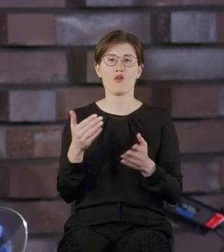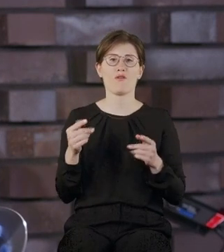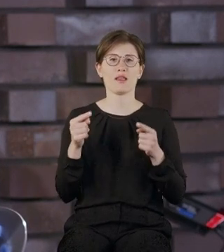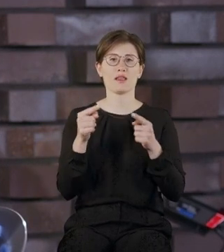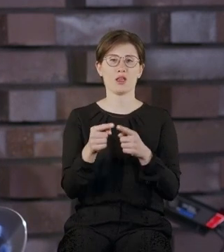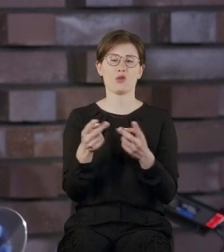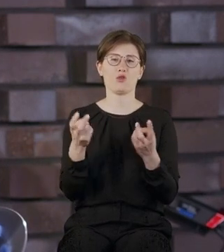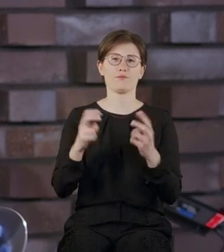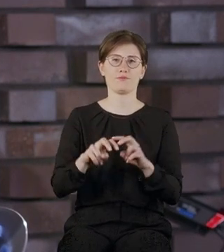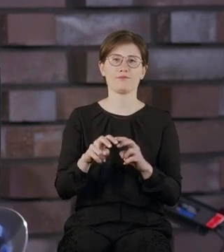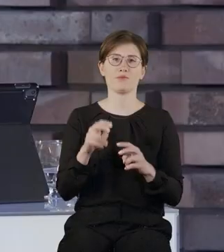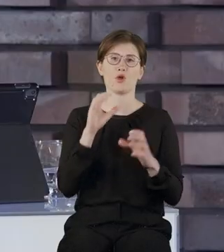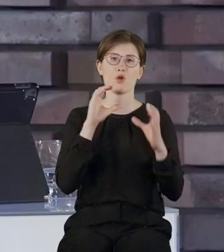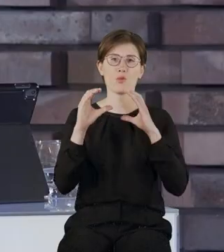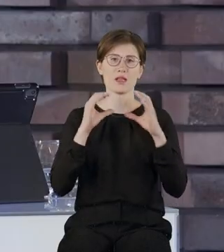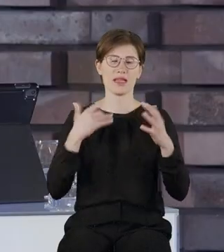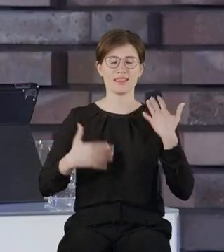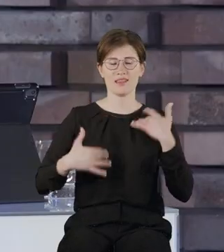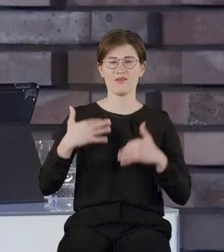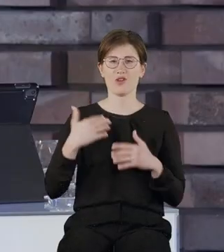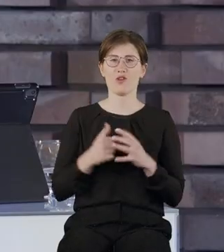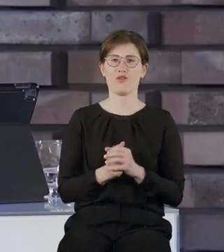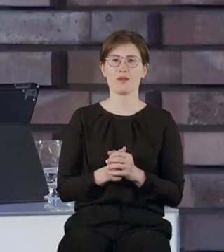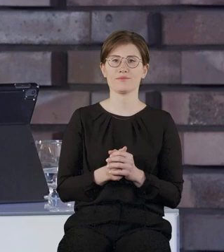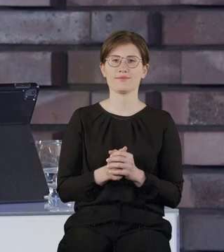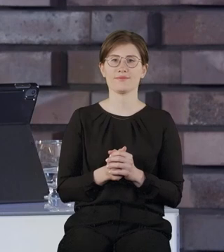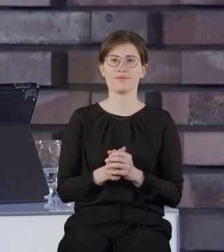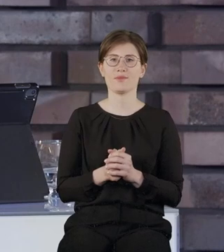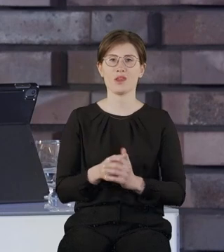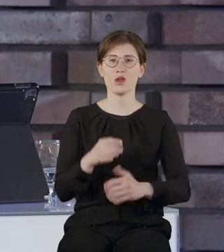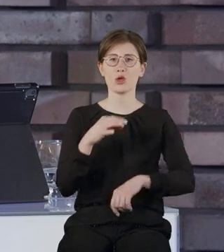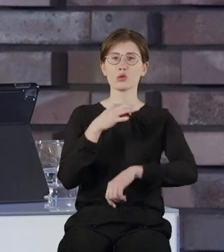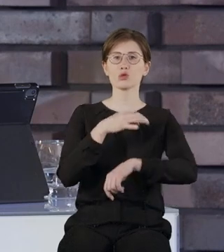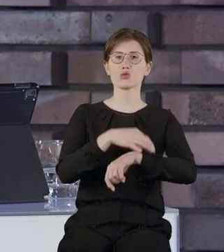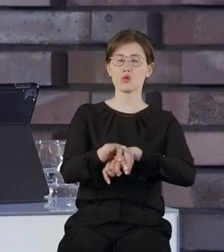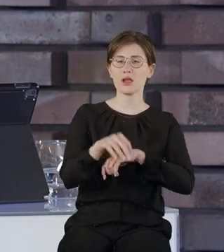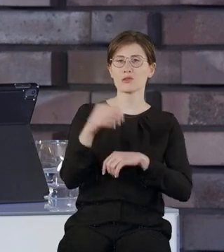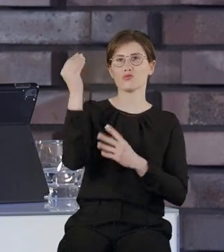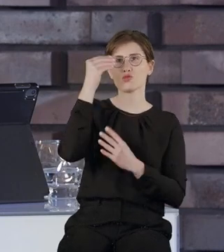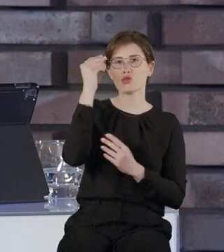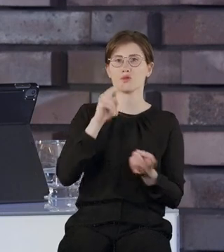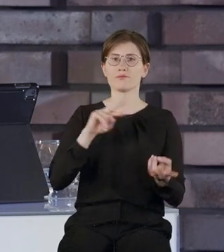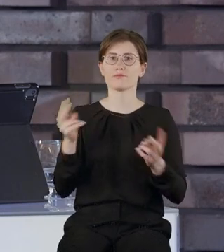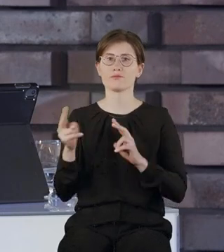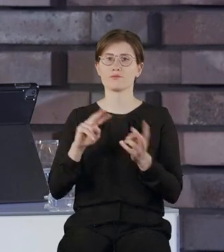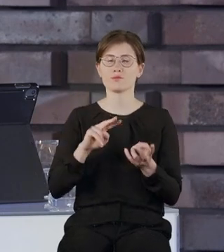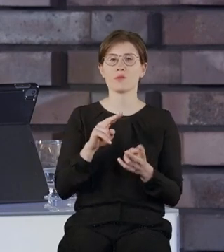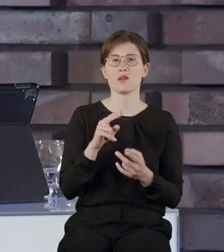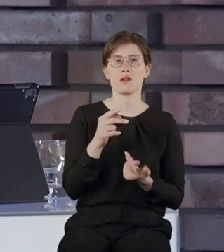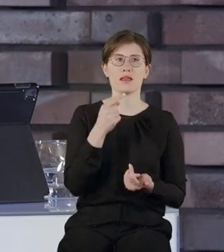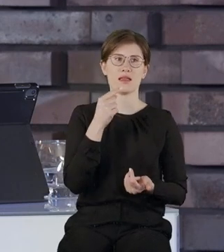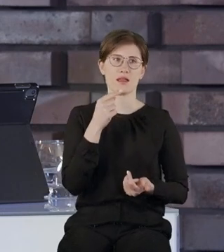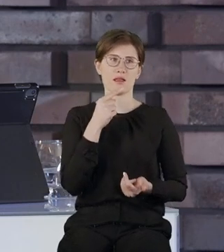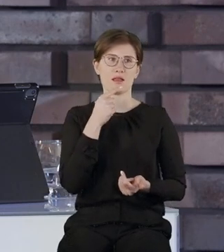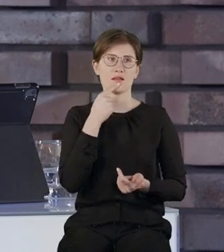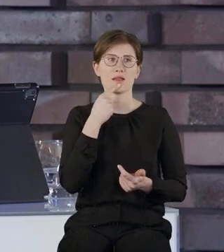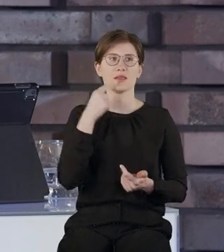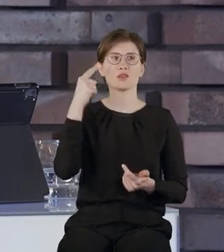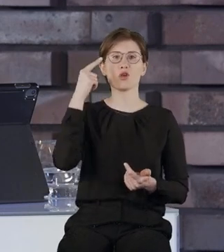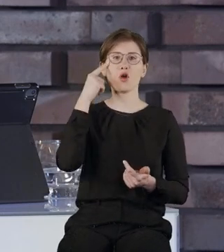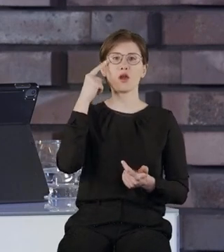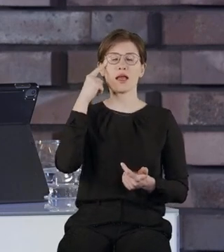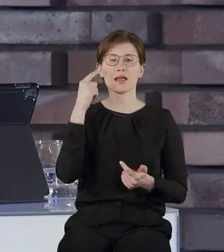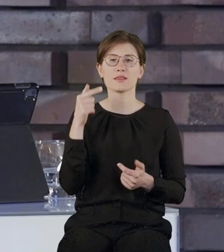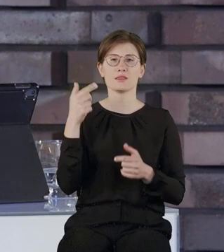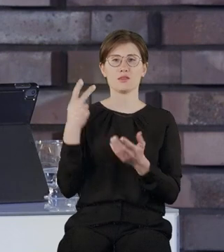– komunikacja cyfrowa. Studenci specjalności tłumaczeniowej z języka koreańskiego w lutym 2020